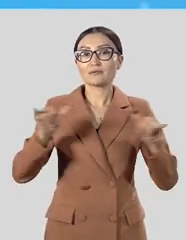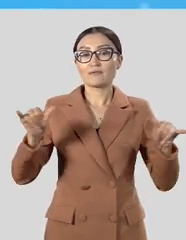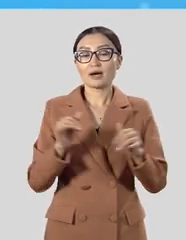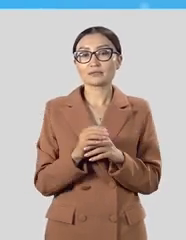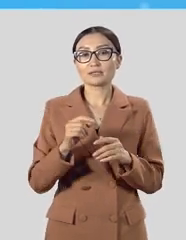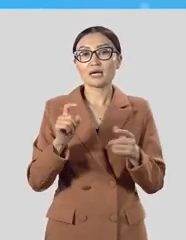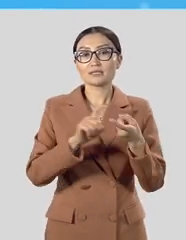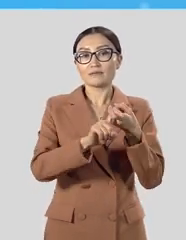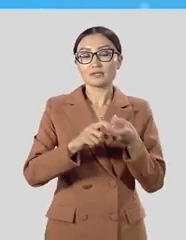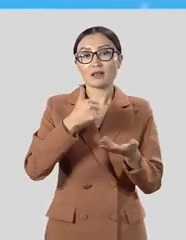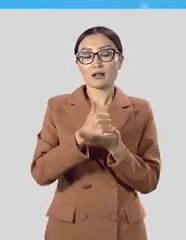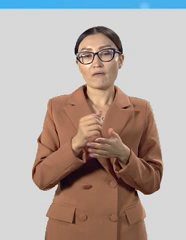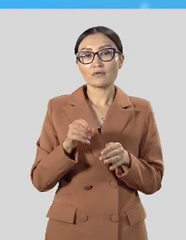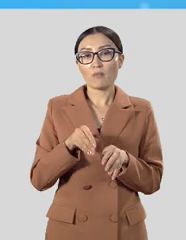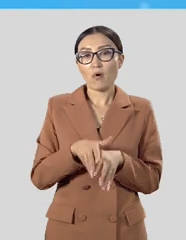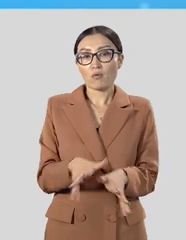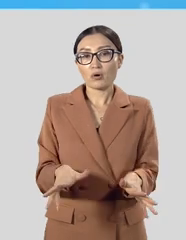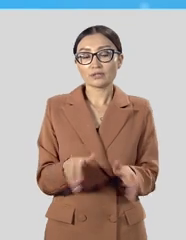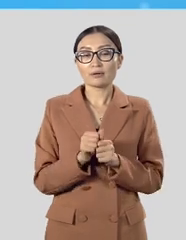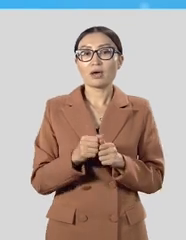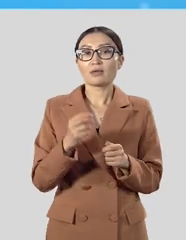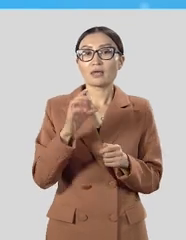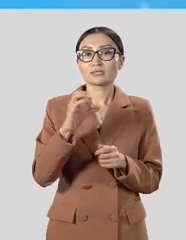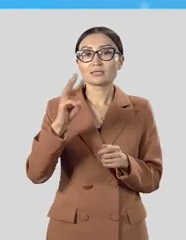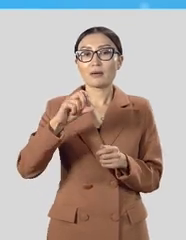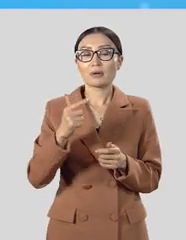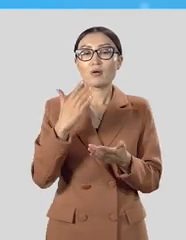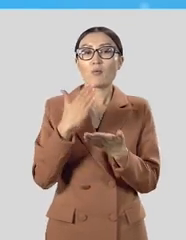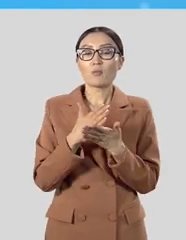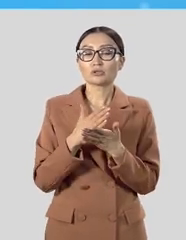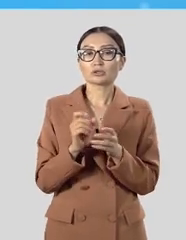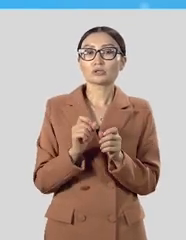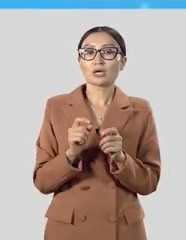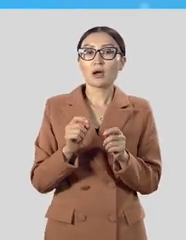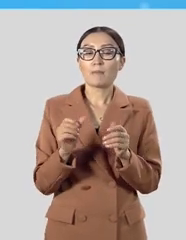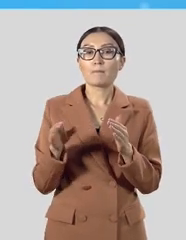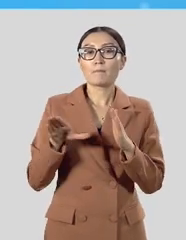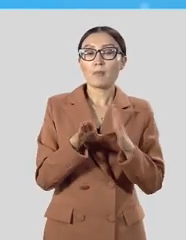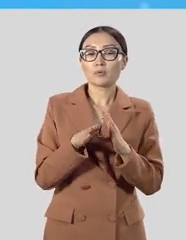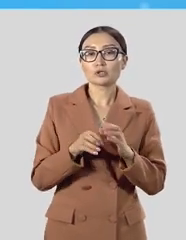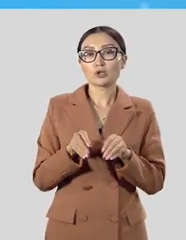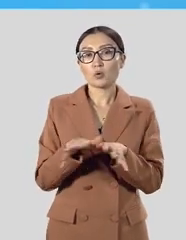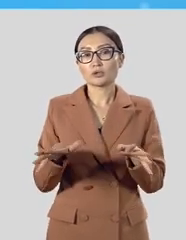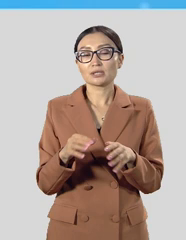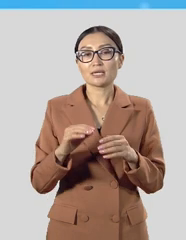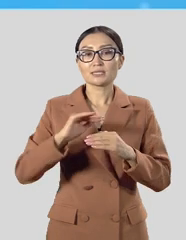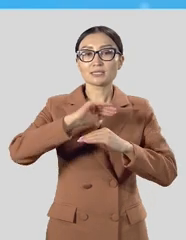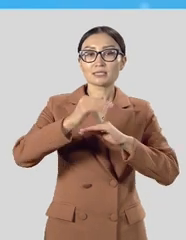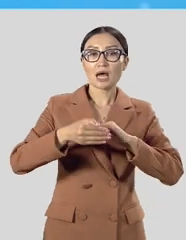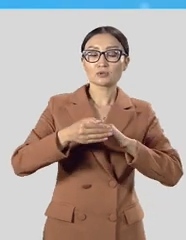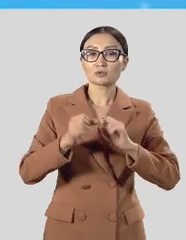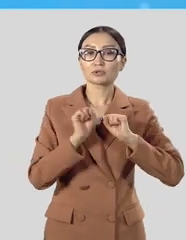тесно связан с главным корнем. Кроме того, на стебле могут образовываться придаточные корни. Снаружи стебель